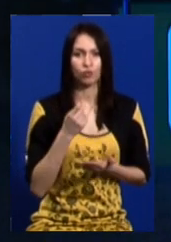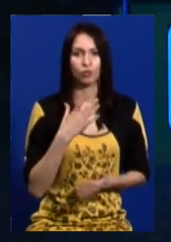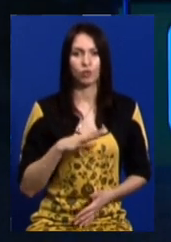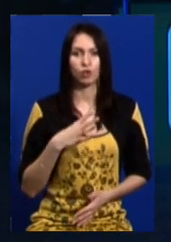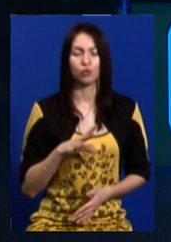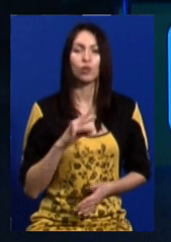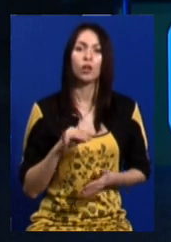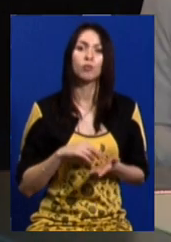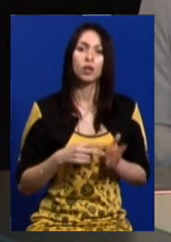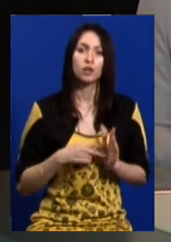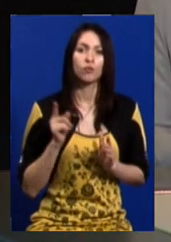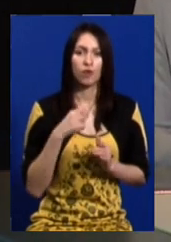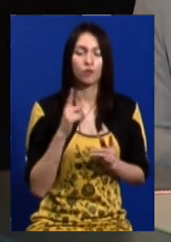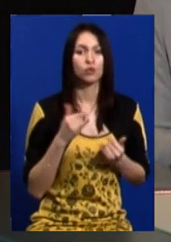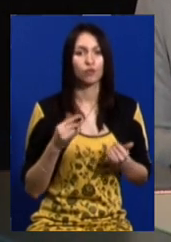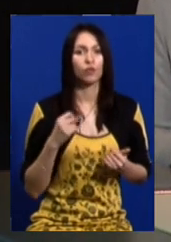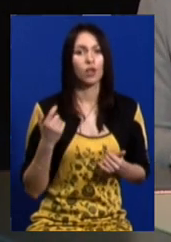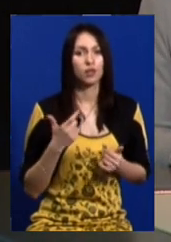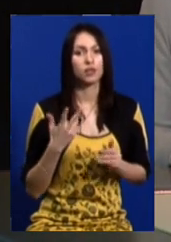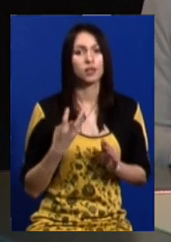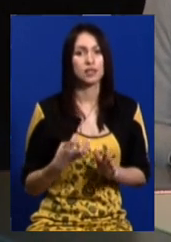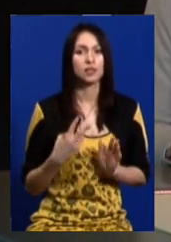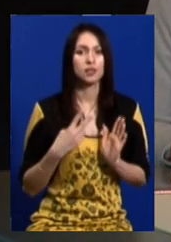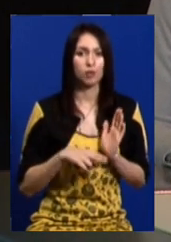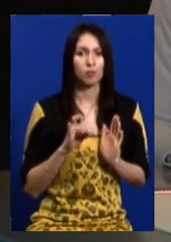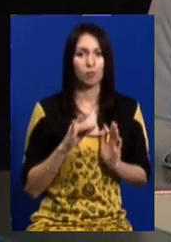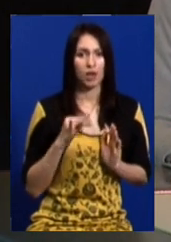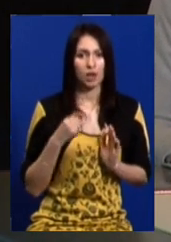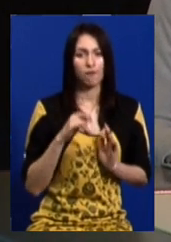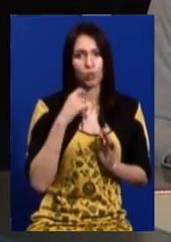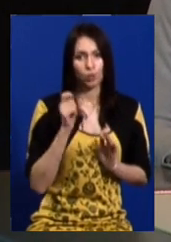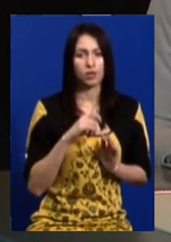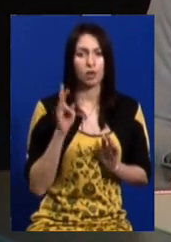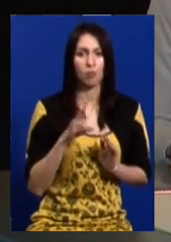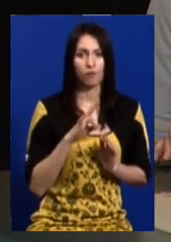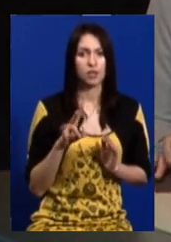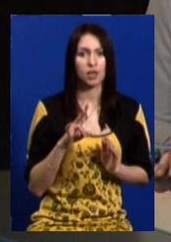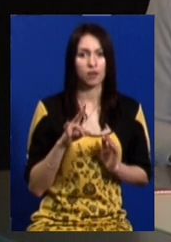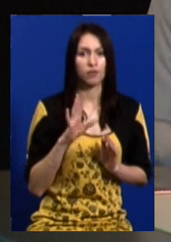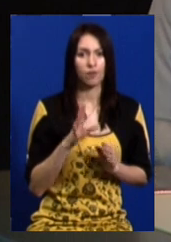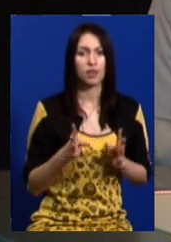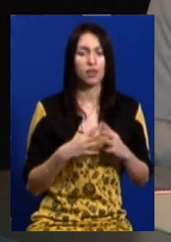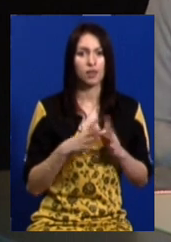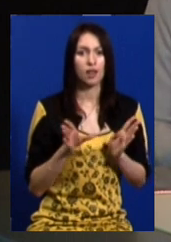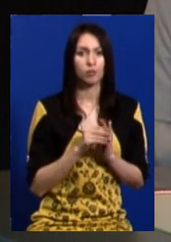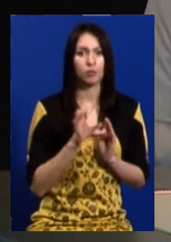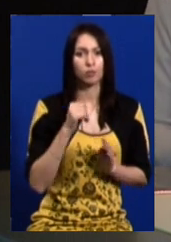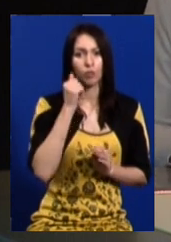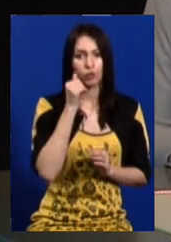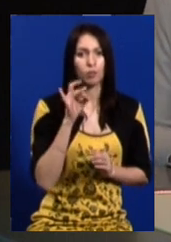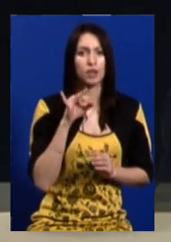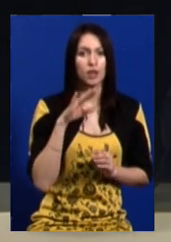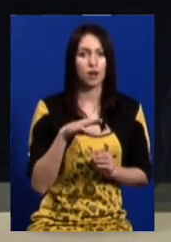планують, от ви казали, що сьогодні на Харківщині 370 парафій Української православної церкви у єднанні з Московським патріархатом